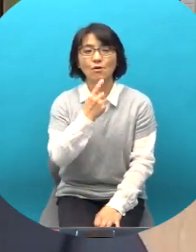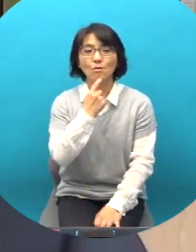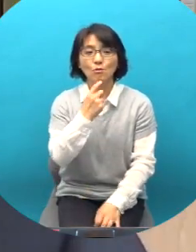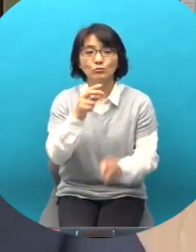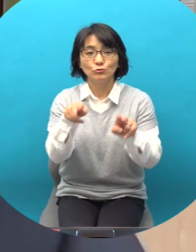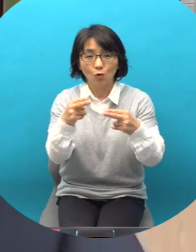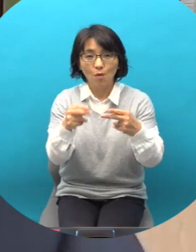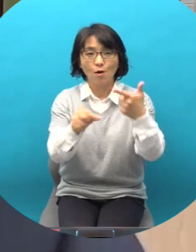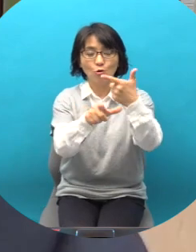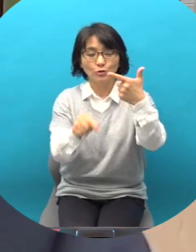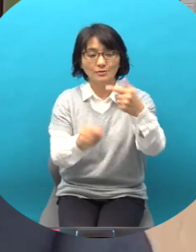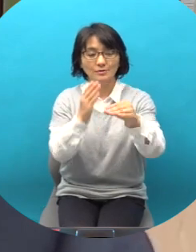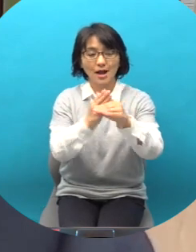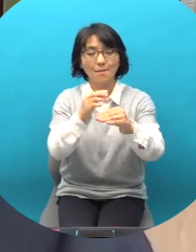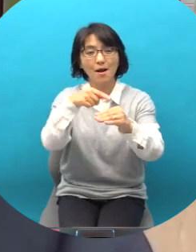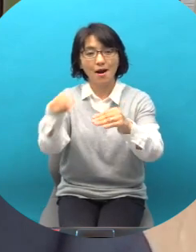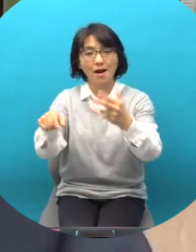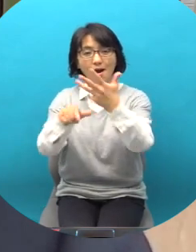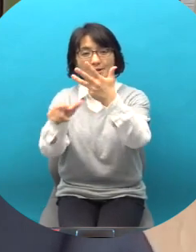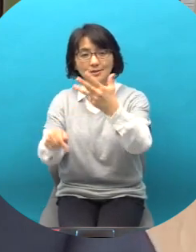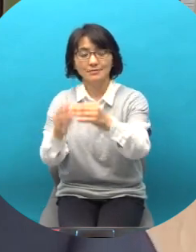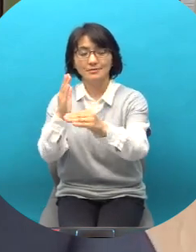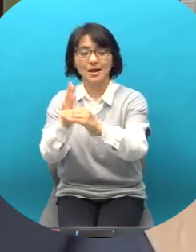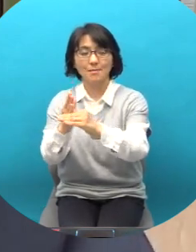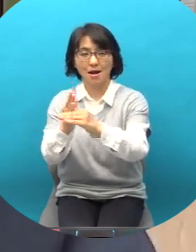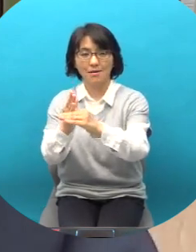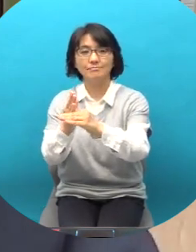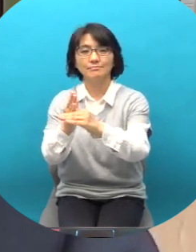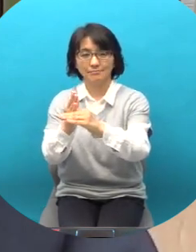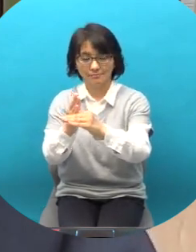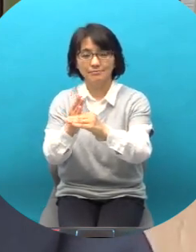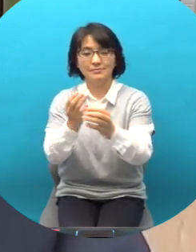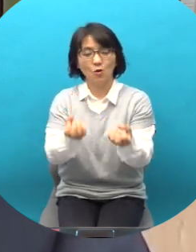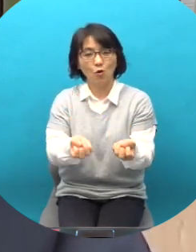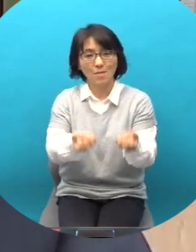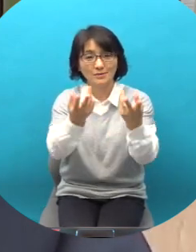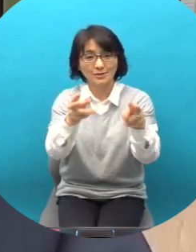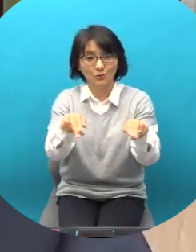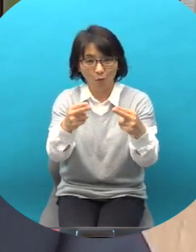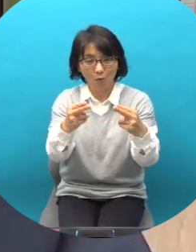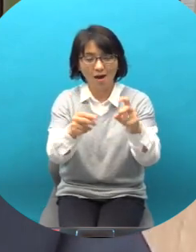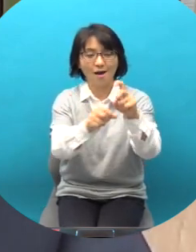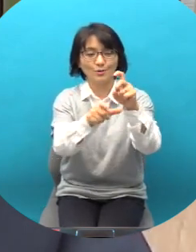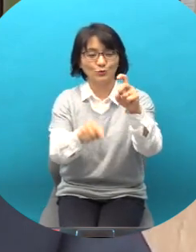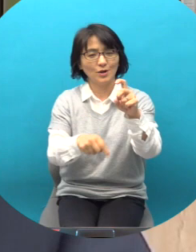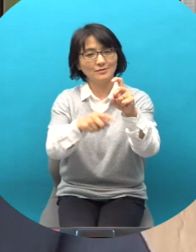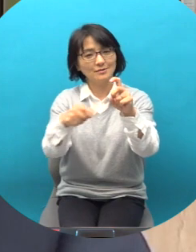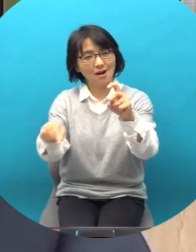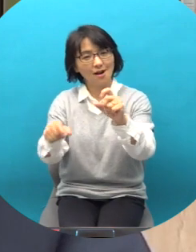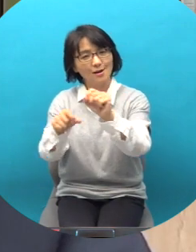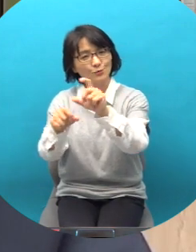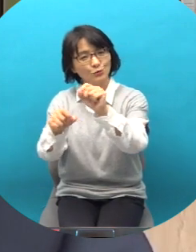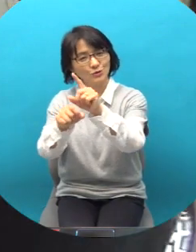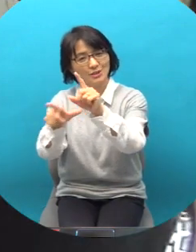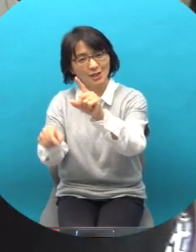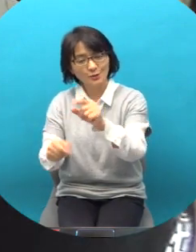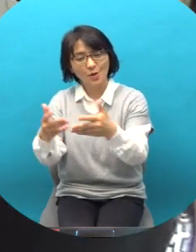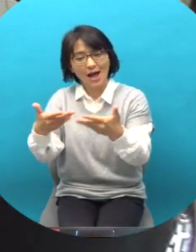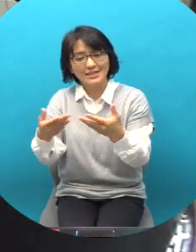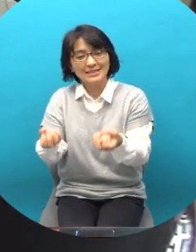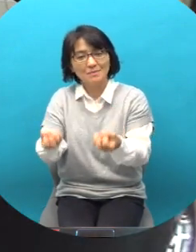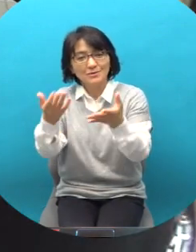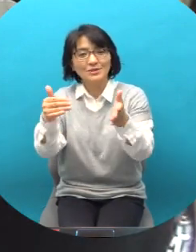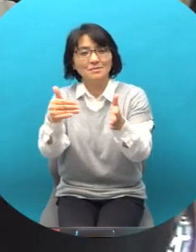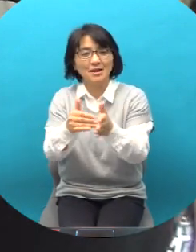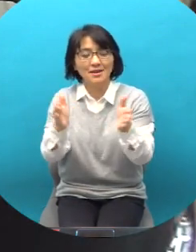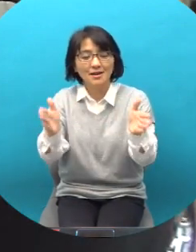は6月中旬から8月の半ばまでです。からお祭り提灯は10月から11月の秋祭りま